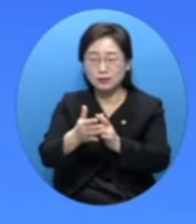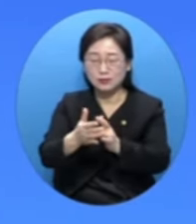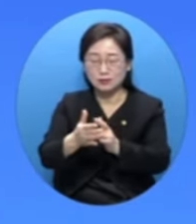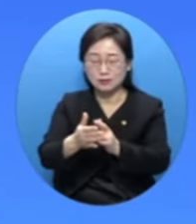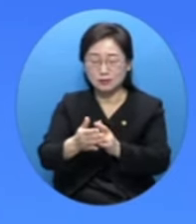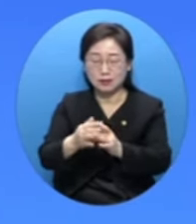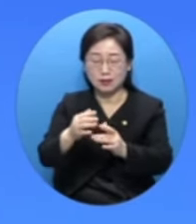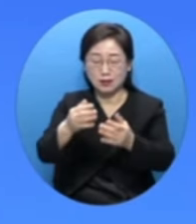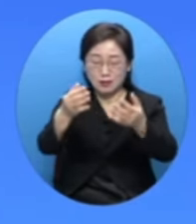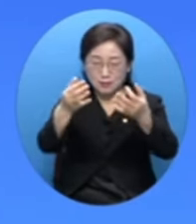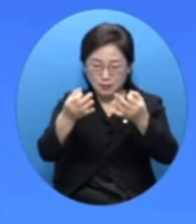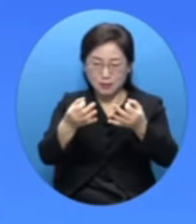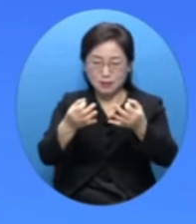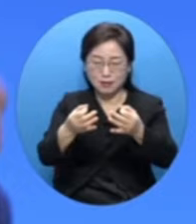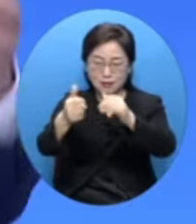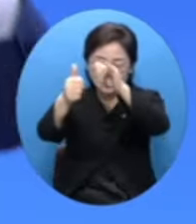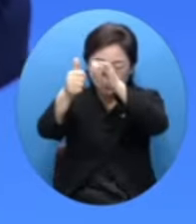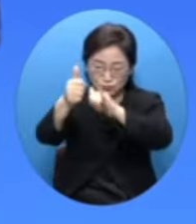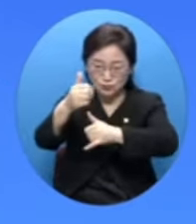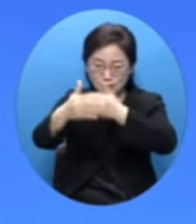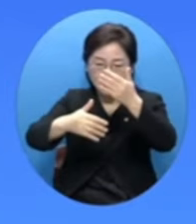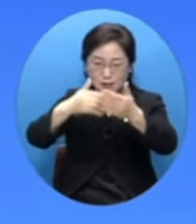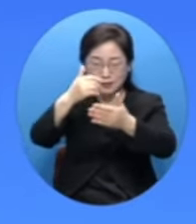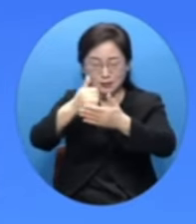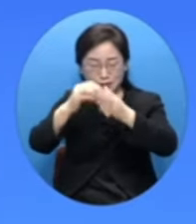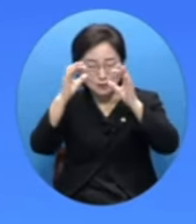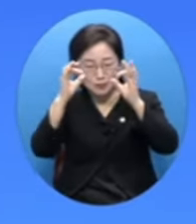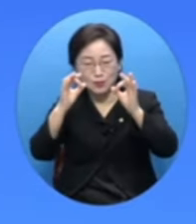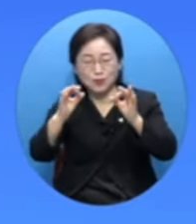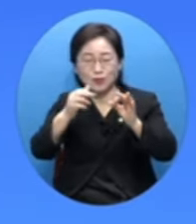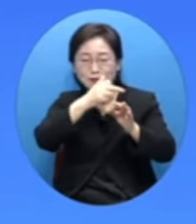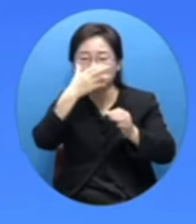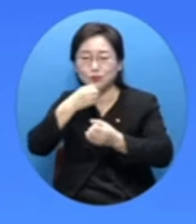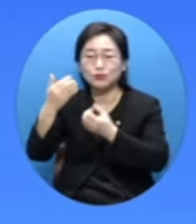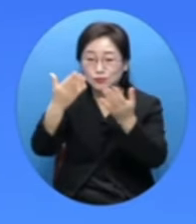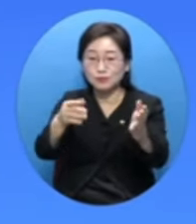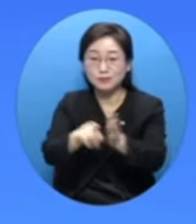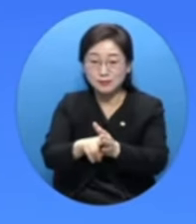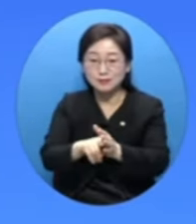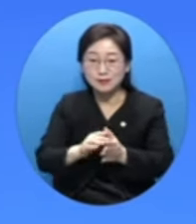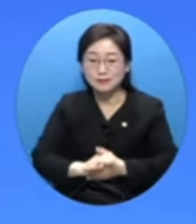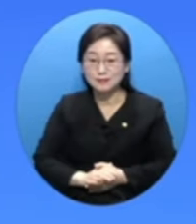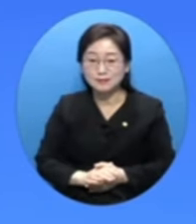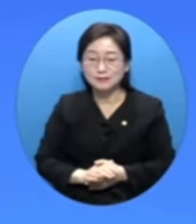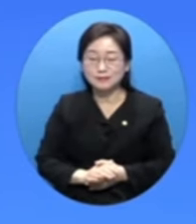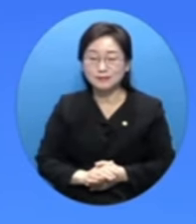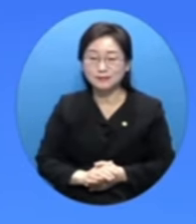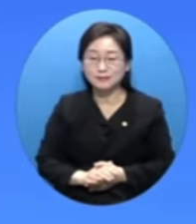충성을 다하여 헌신하면 하나님께서 하늘문을 열어주시고 큰 복을 내려줄 것입니다.